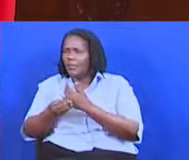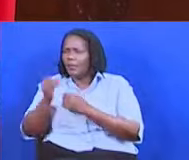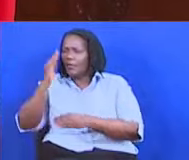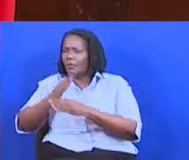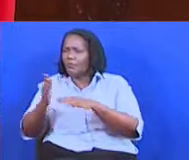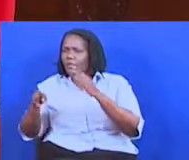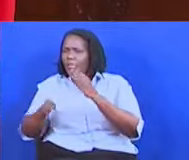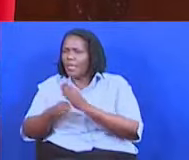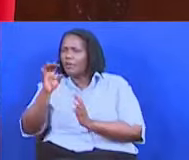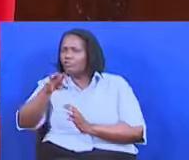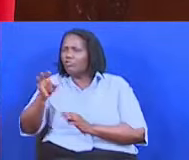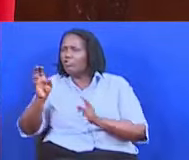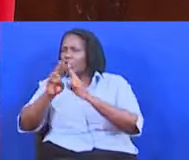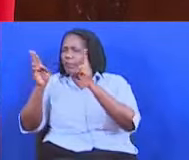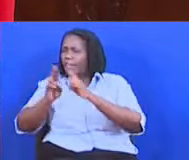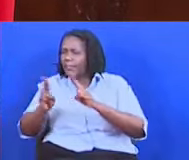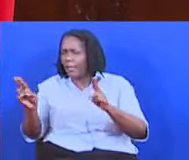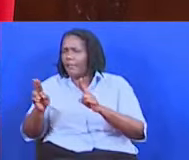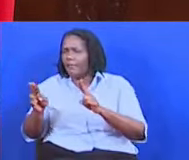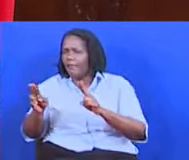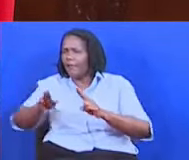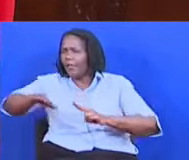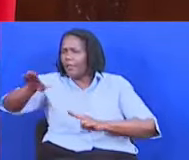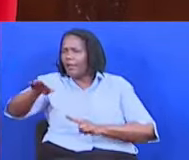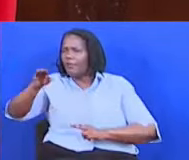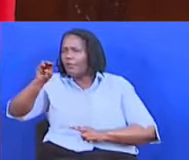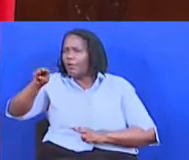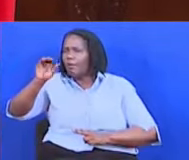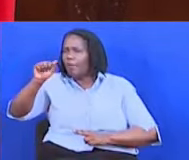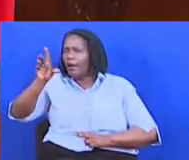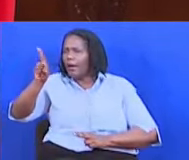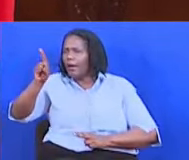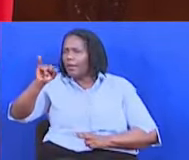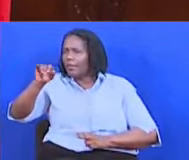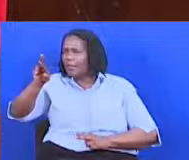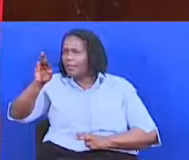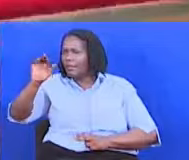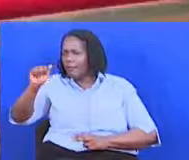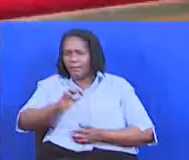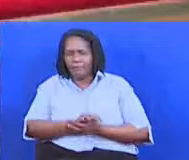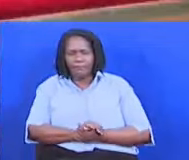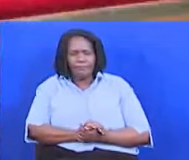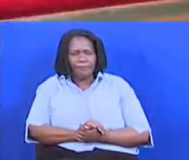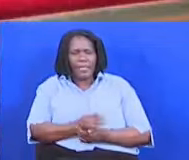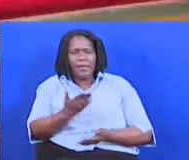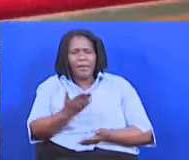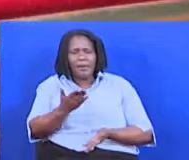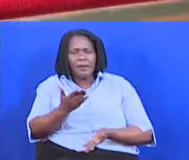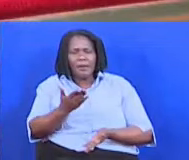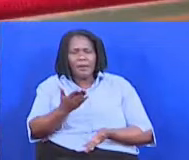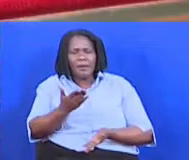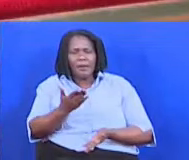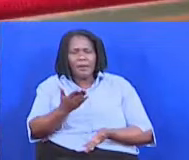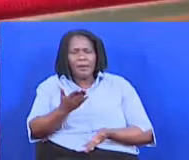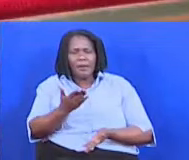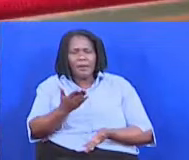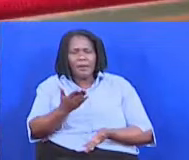la Madira ambalo michoro yake tumeshawasilisha wizarani? Nashukuru sana. Mheshimiwa Naibu Waziri, majibu.